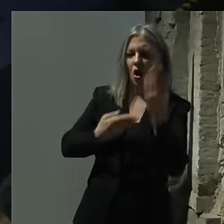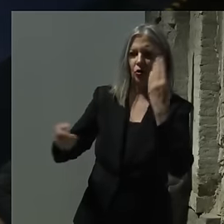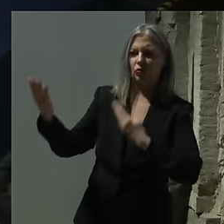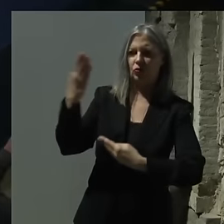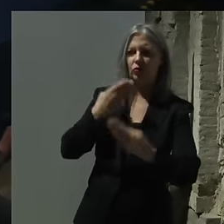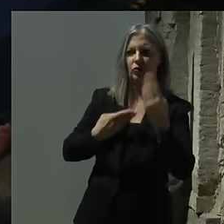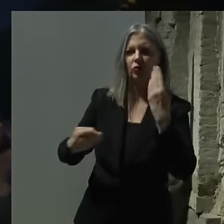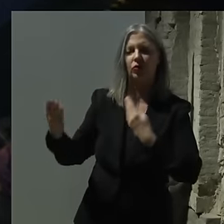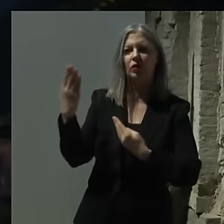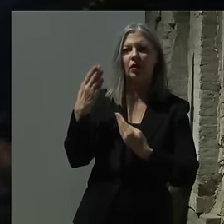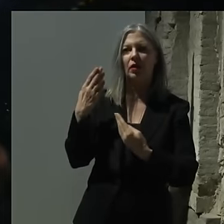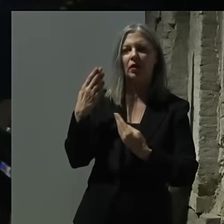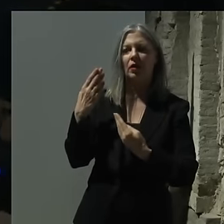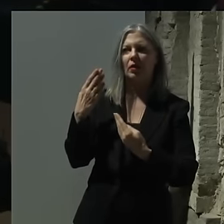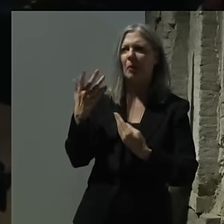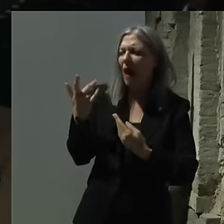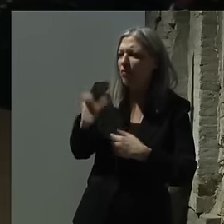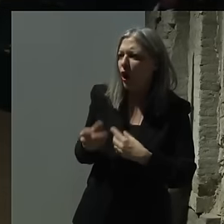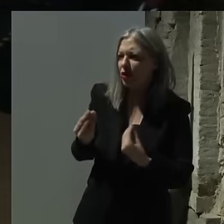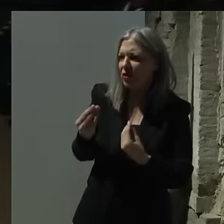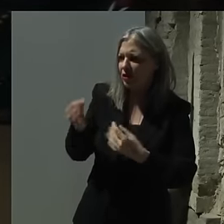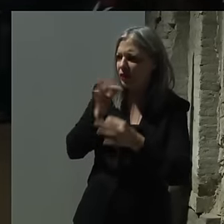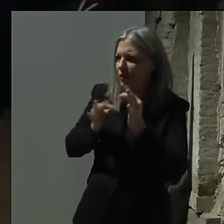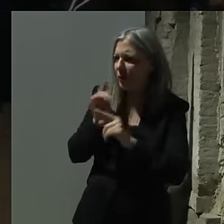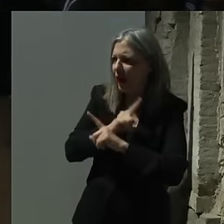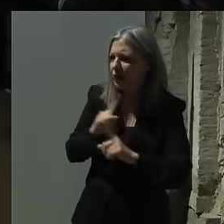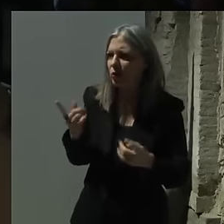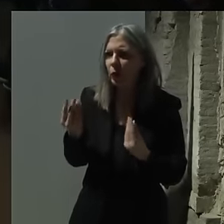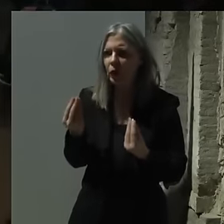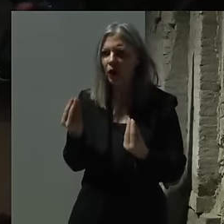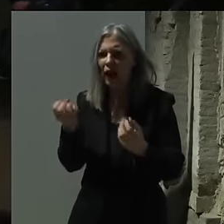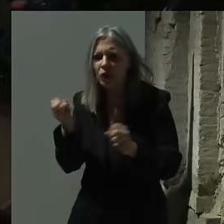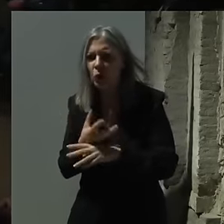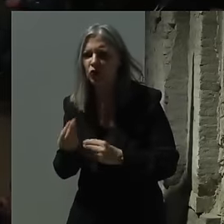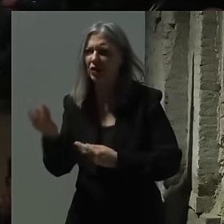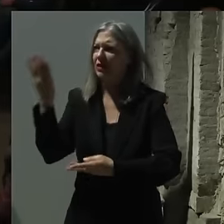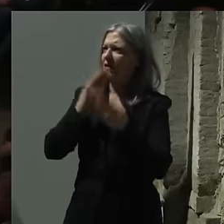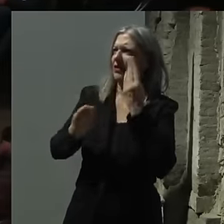Ma non dicevano il motivo per cui mi avessero portato lì e il motivo per cui mi trovavo lì.